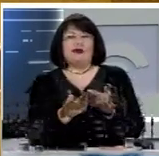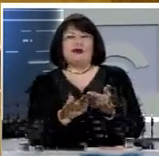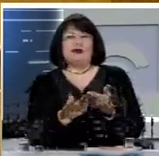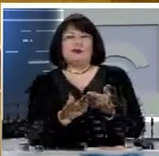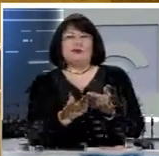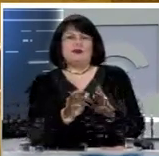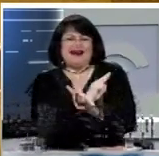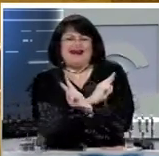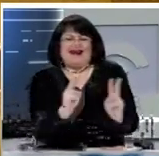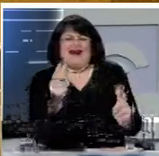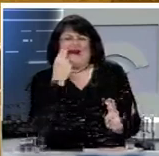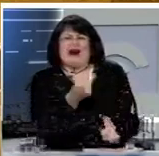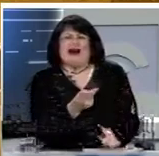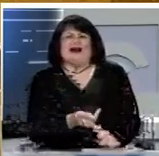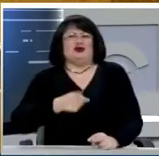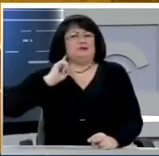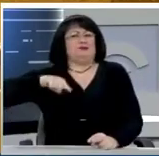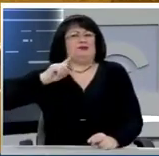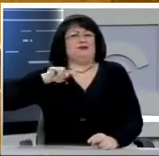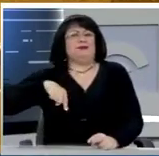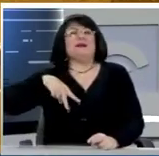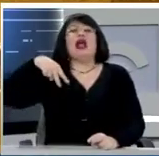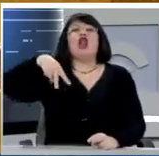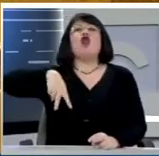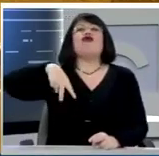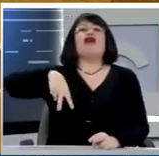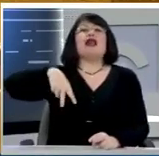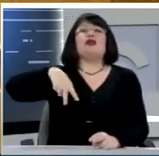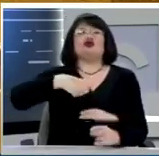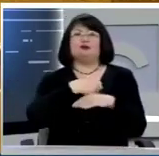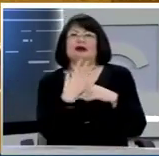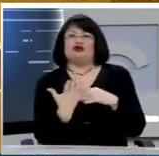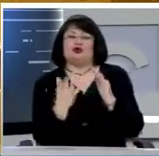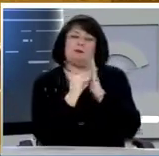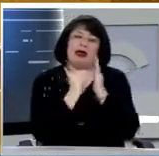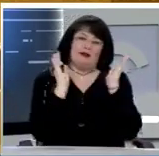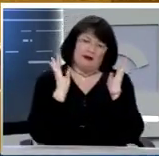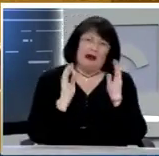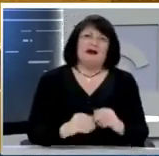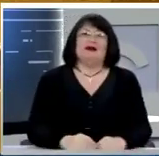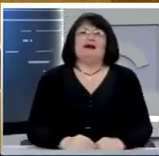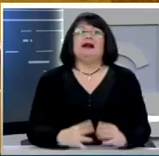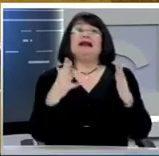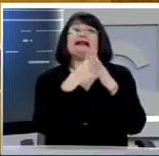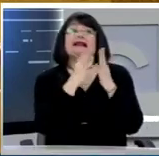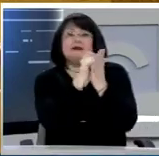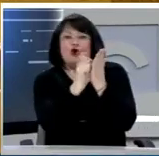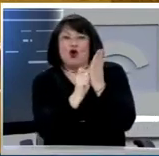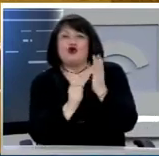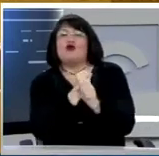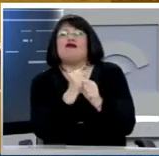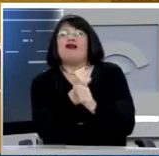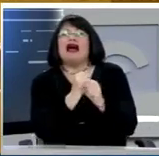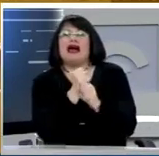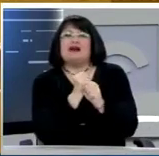ηλίου φαϊνότερη. Όταν ο κύριος Λοβέρδος, για παράδειγμα, τιμολογεί